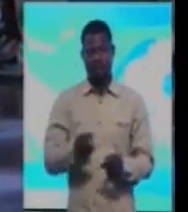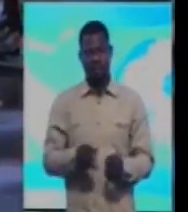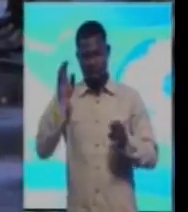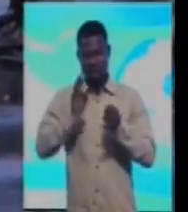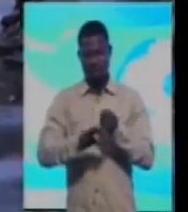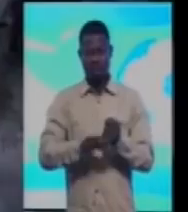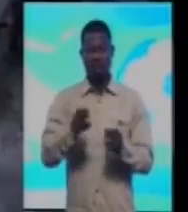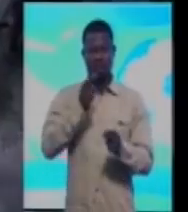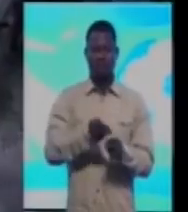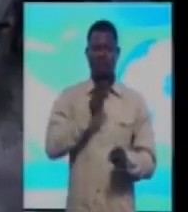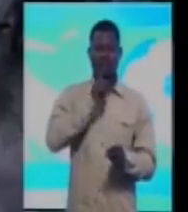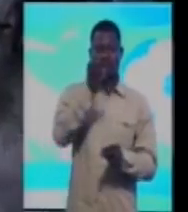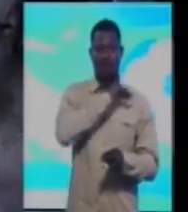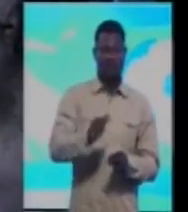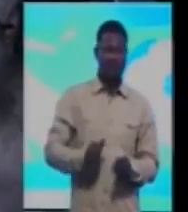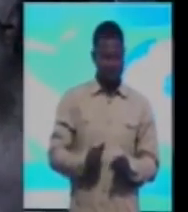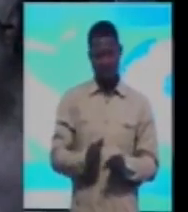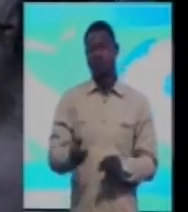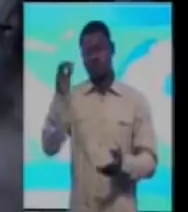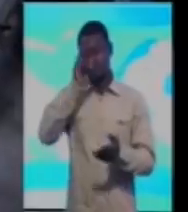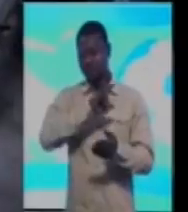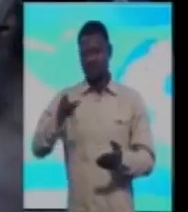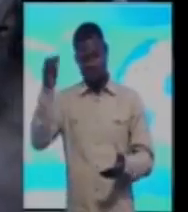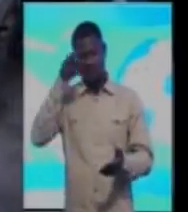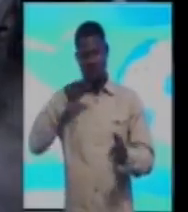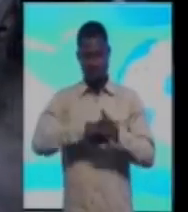brigadier-chef Ronan Pointeau, tué le 2 novembre au Mali,